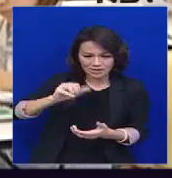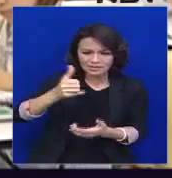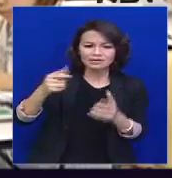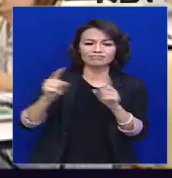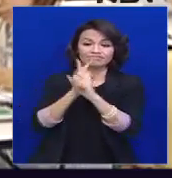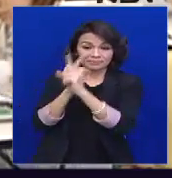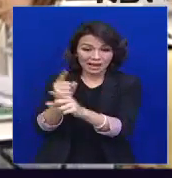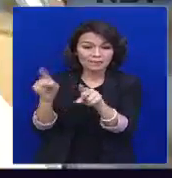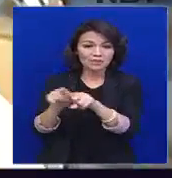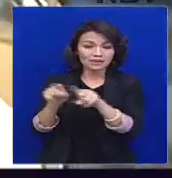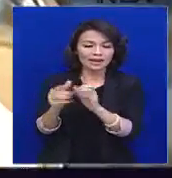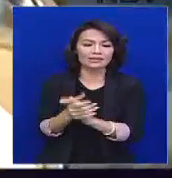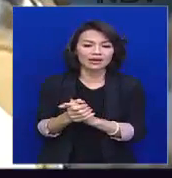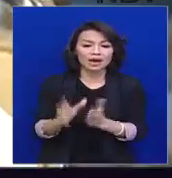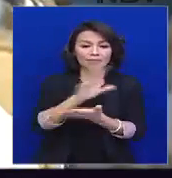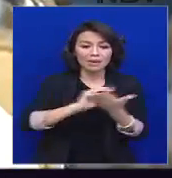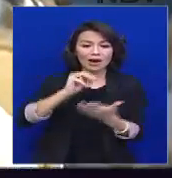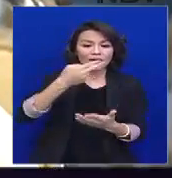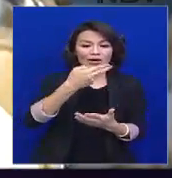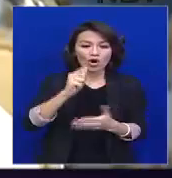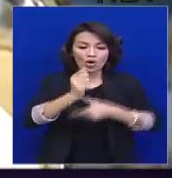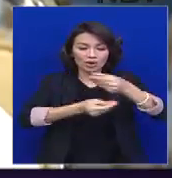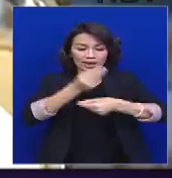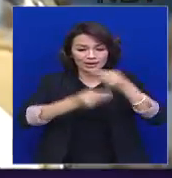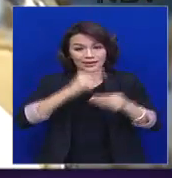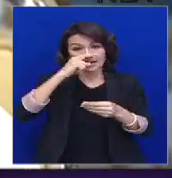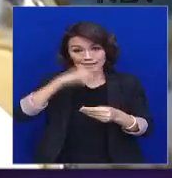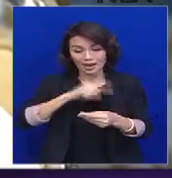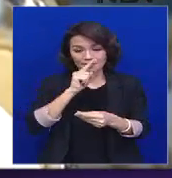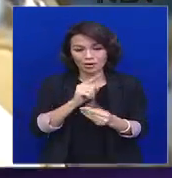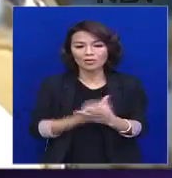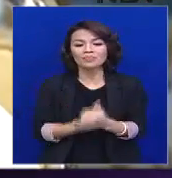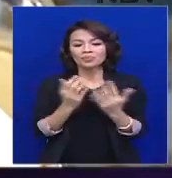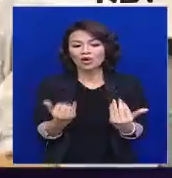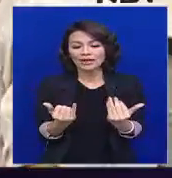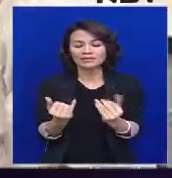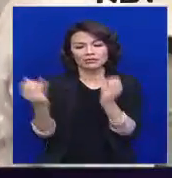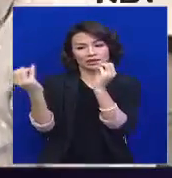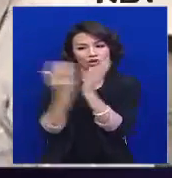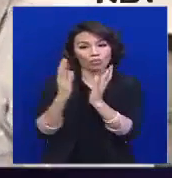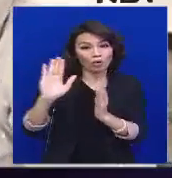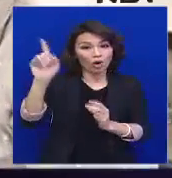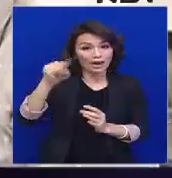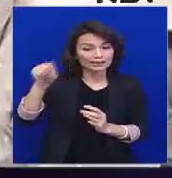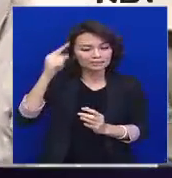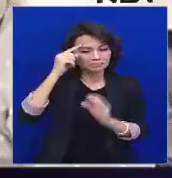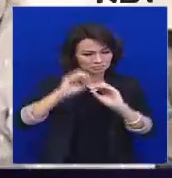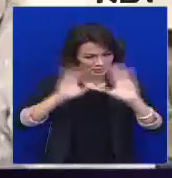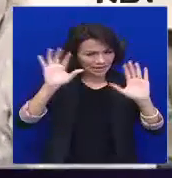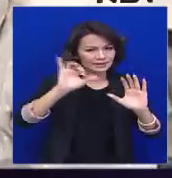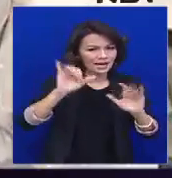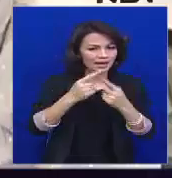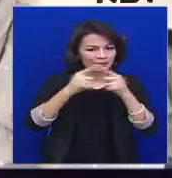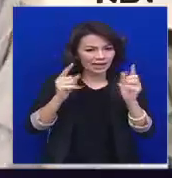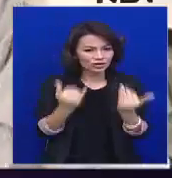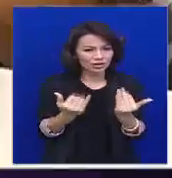ากรณ์เศรษฐกิจและธุรกิจมหาวิทยาลัยหอการค้าไทยกล่าวว่าแม้ขณะนี้ผลกระทบจาก Brexit จะยังไม่ชัดเจนแต่ในเบื้องต้นจะทำให้เม็ดเงินห